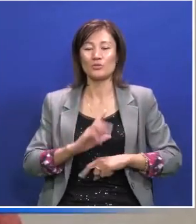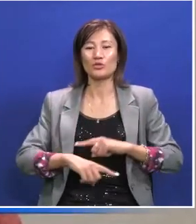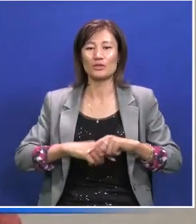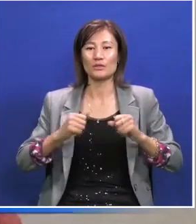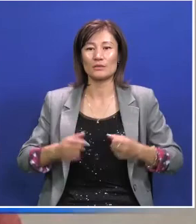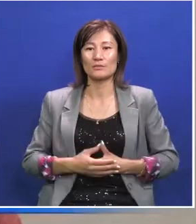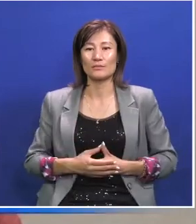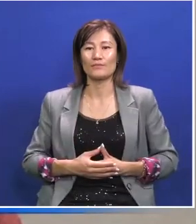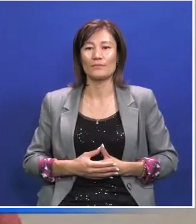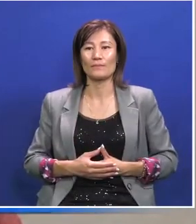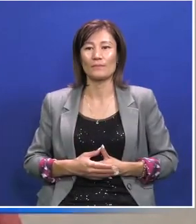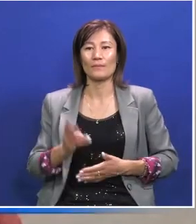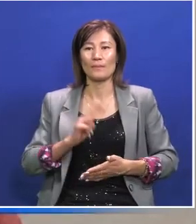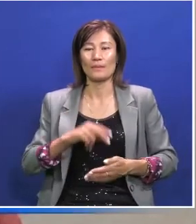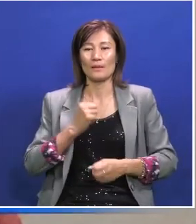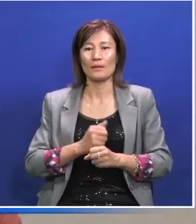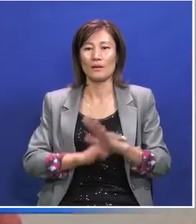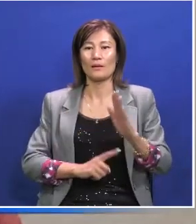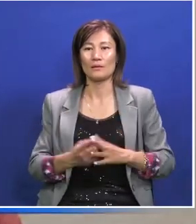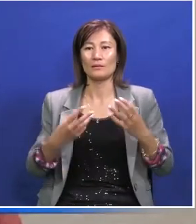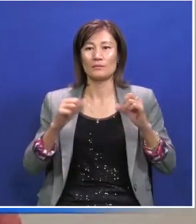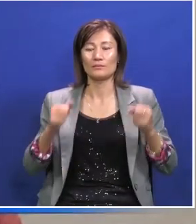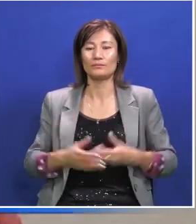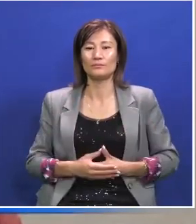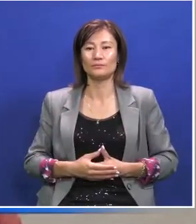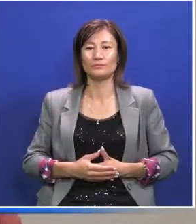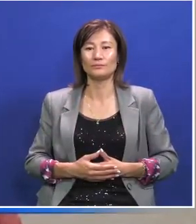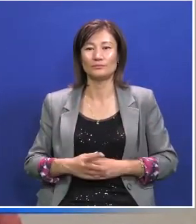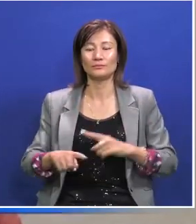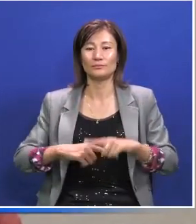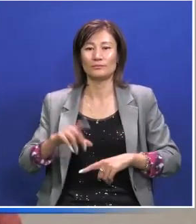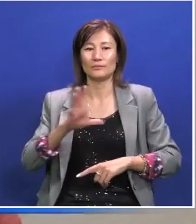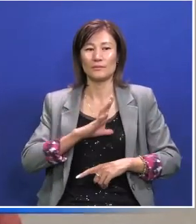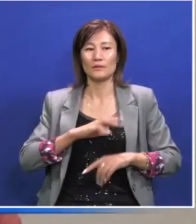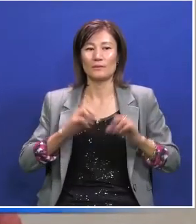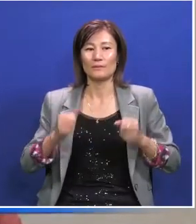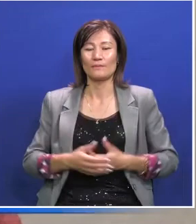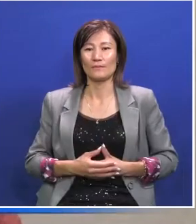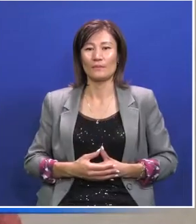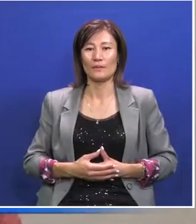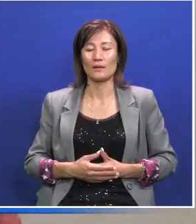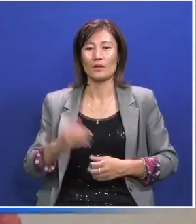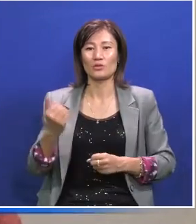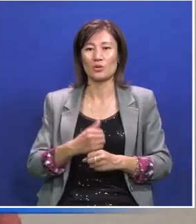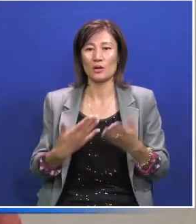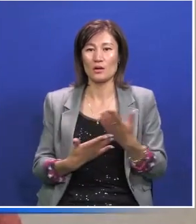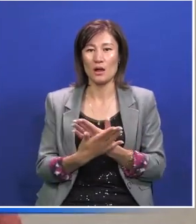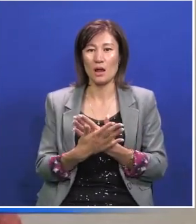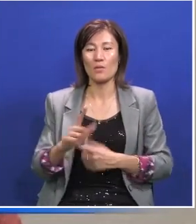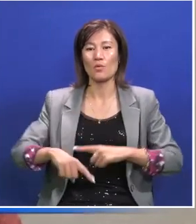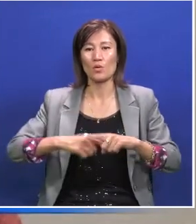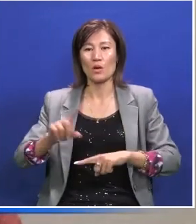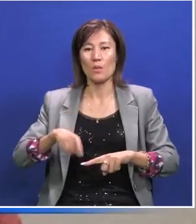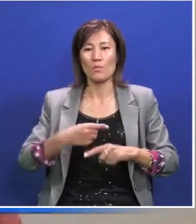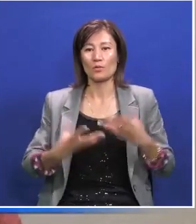Ол сұрақтың жауаптарынан қандай жаңағы тұжырымдамалар жасалатын жаңа жоғарыда айтып өттім. Бұл деген